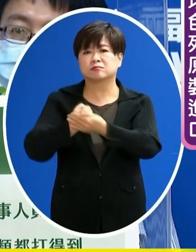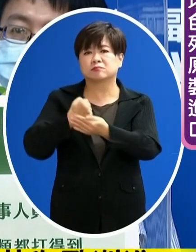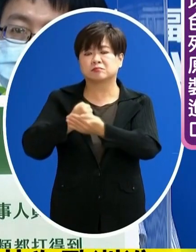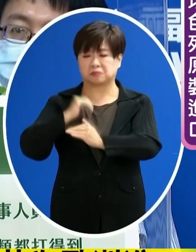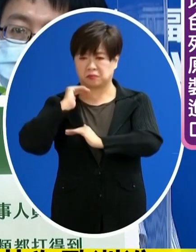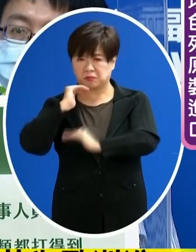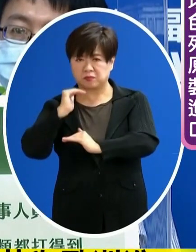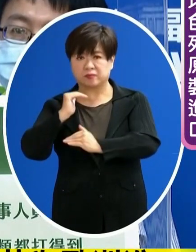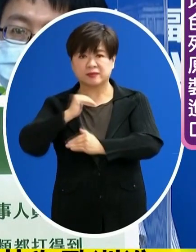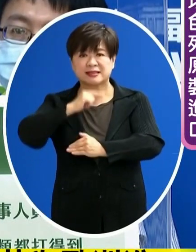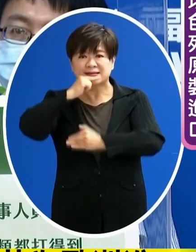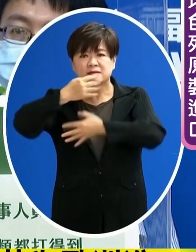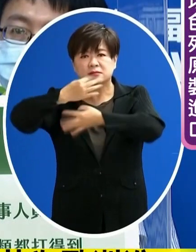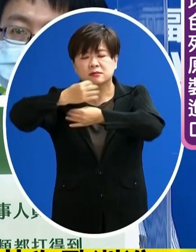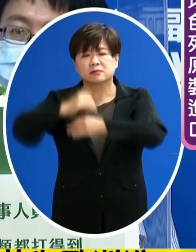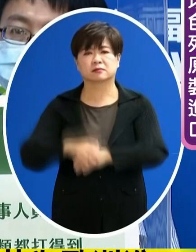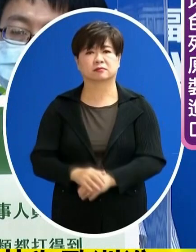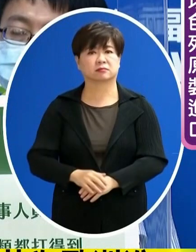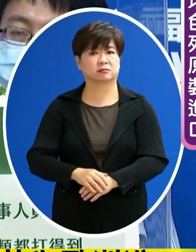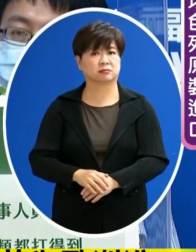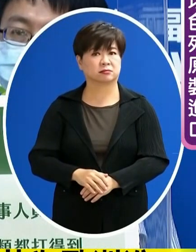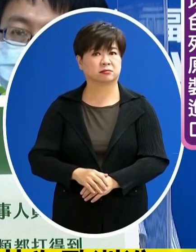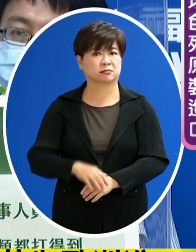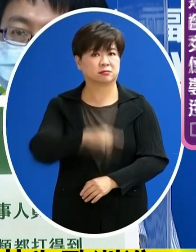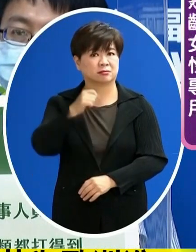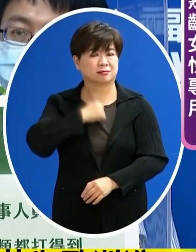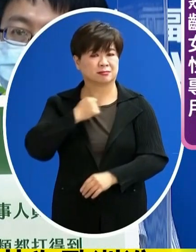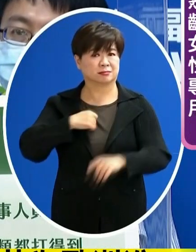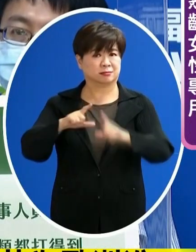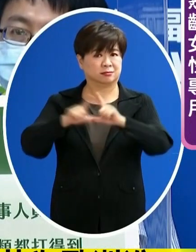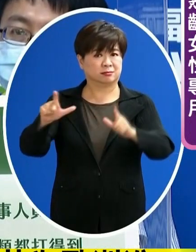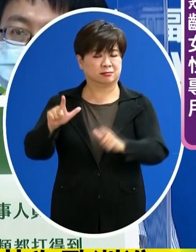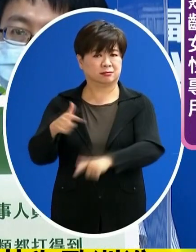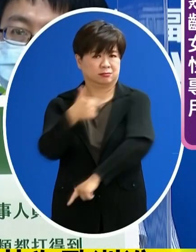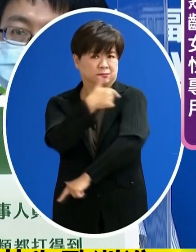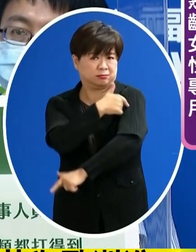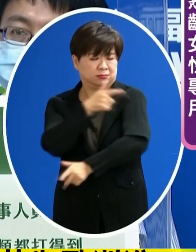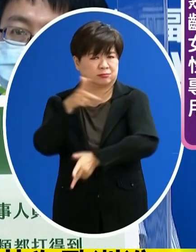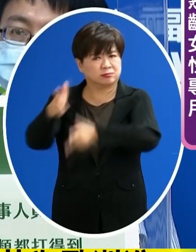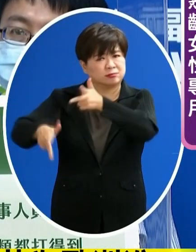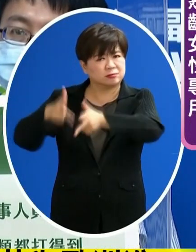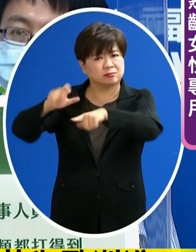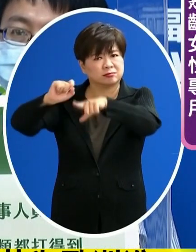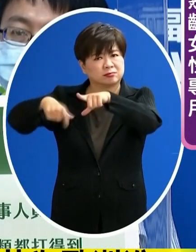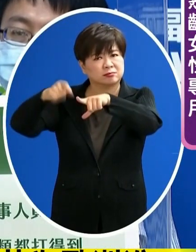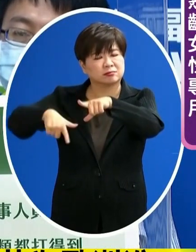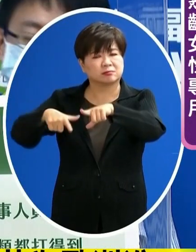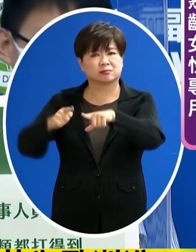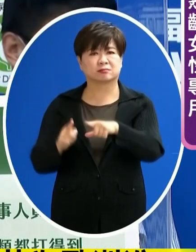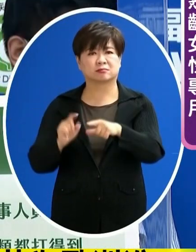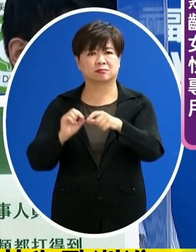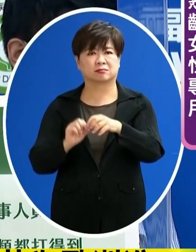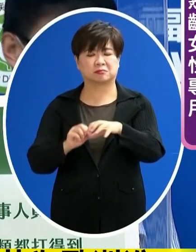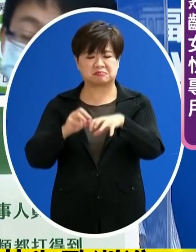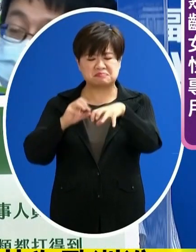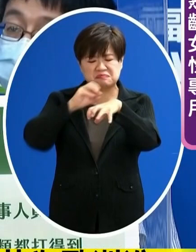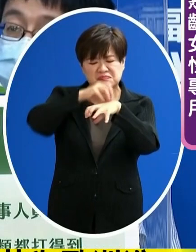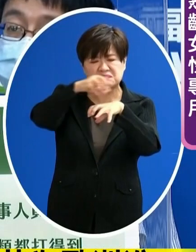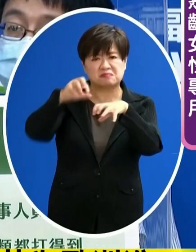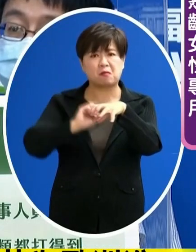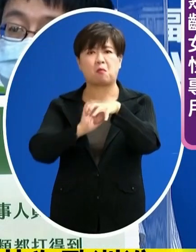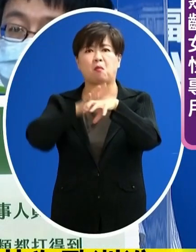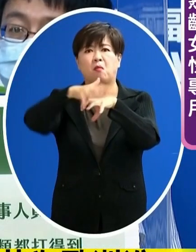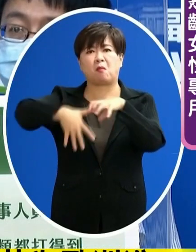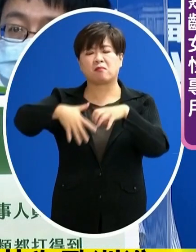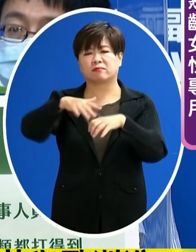期。好，那不管大家知道这些大的疫苗厂都把这个哈，在布局在全世界哈，都有这些